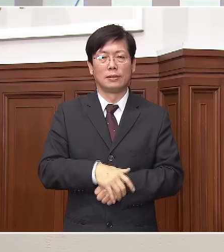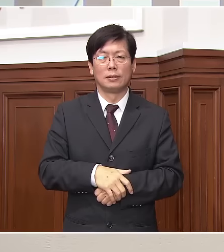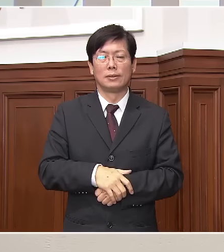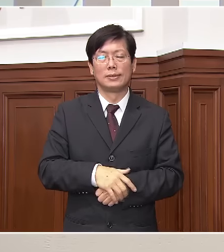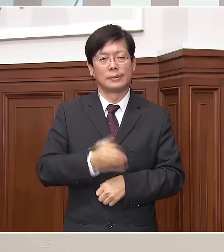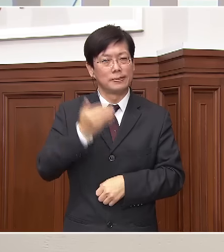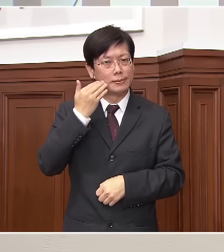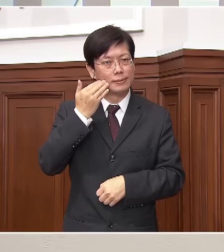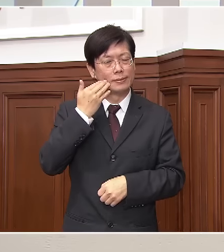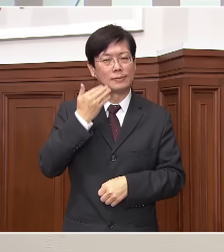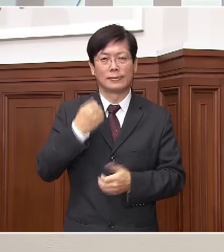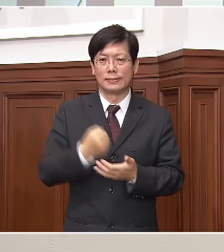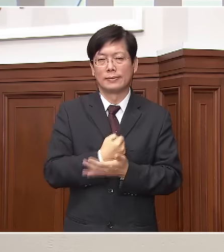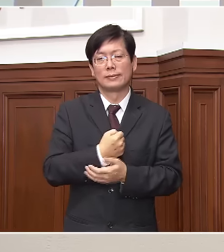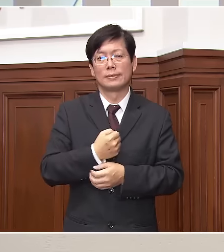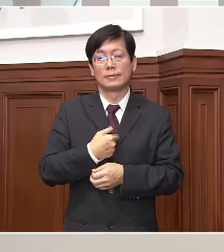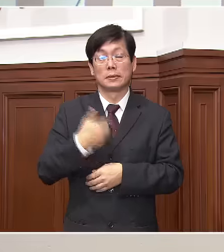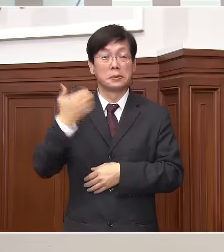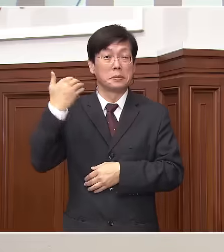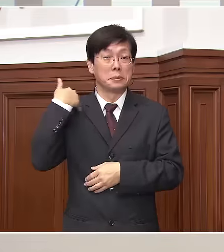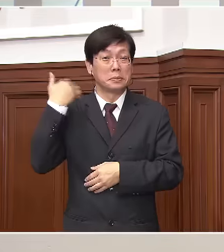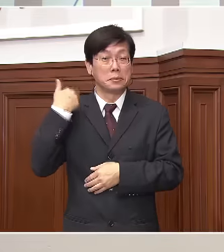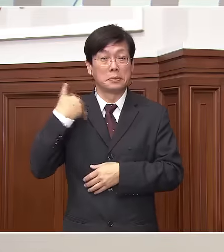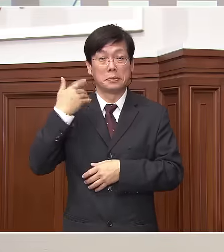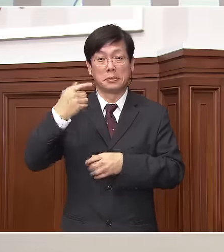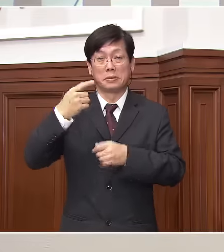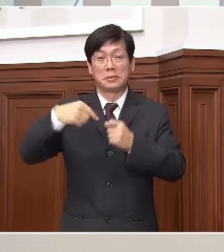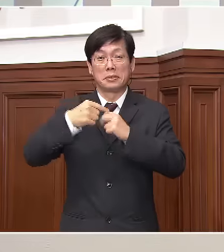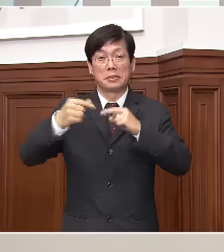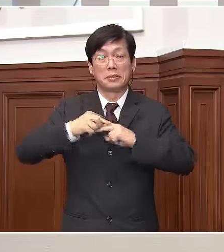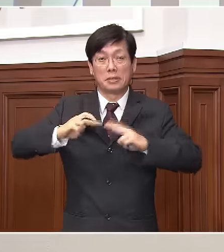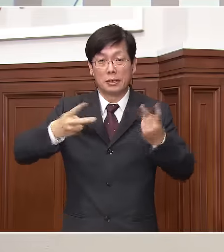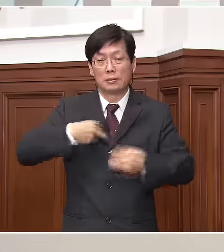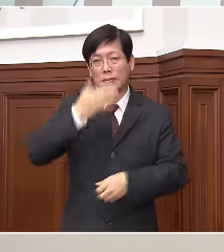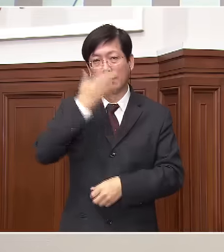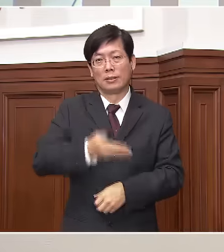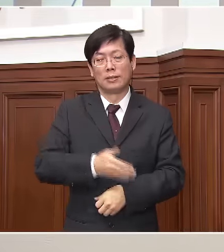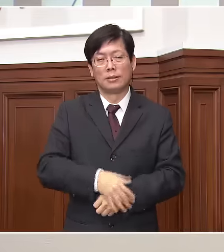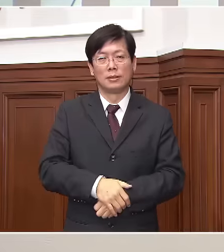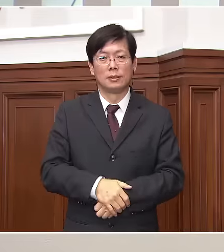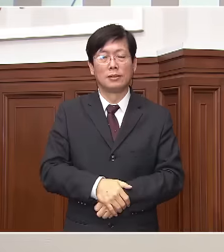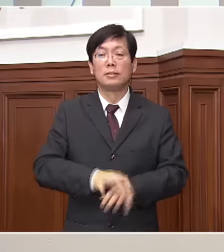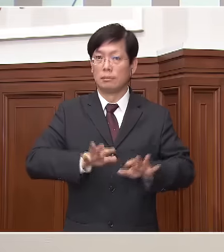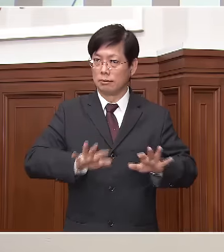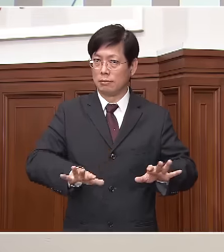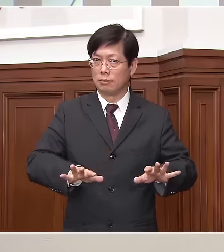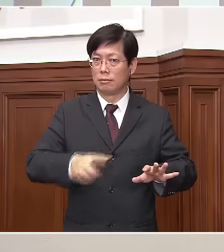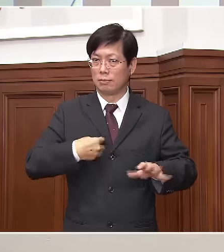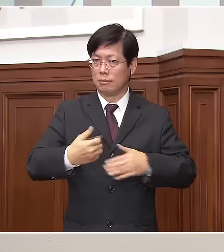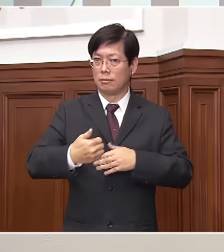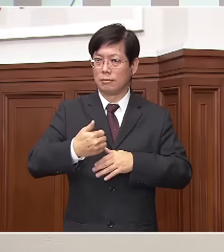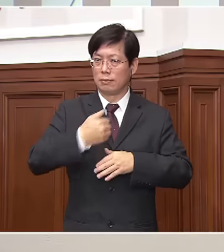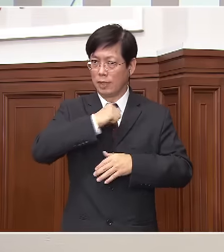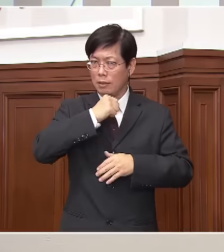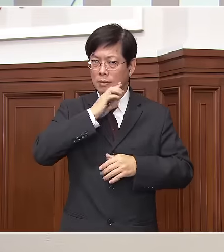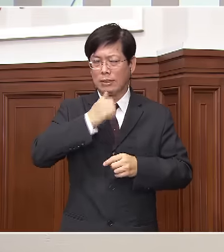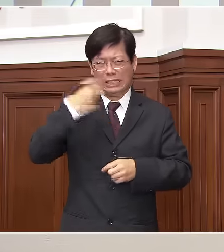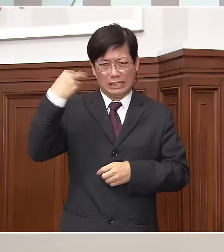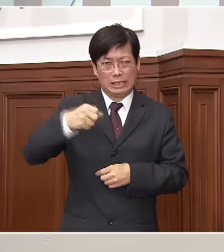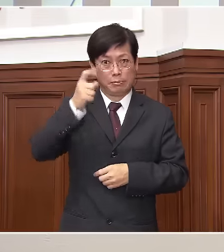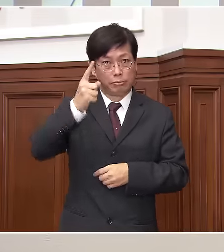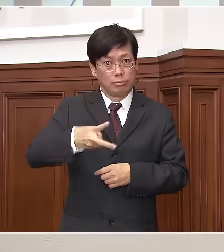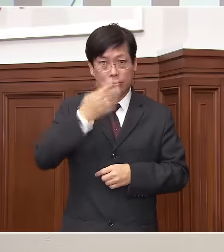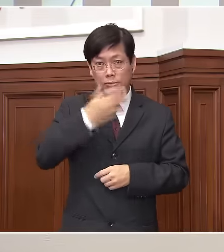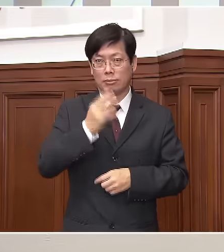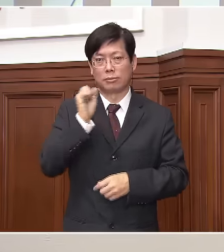遗憾，我们前一个政府的年金改革最后没有成功，但是现在台湾经不起再一次的